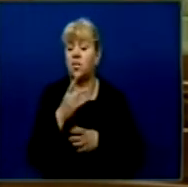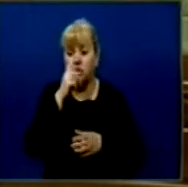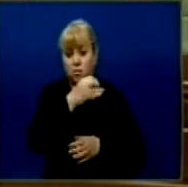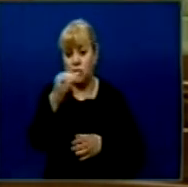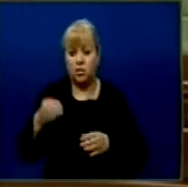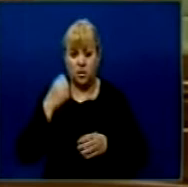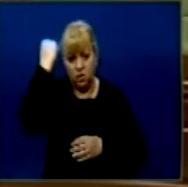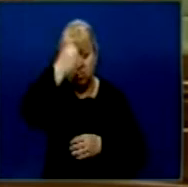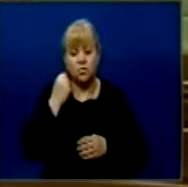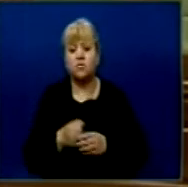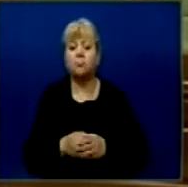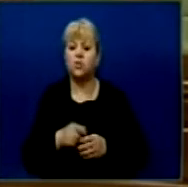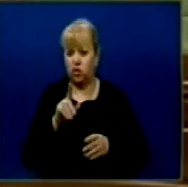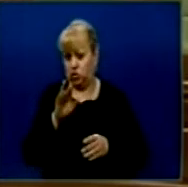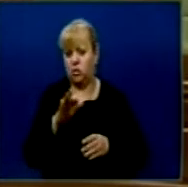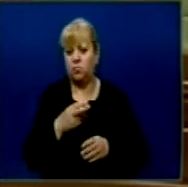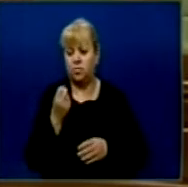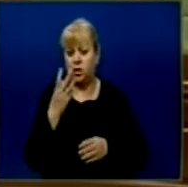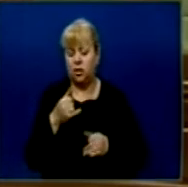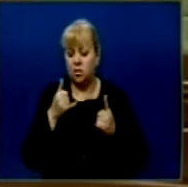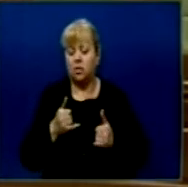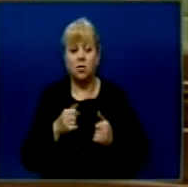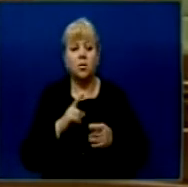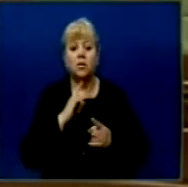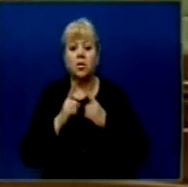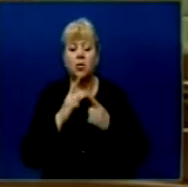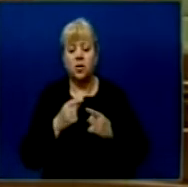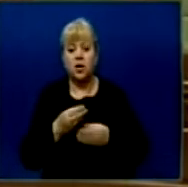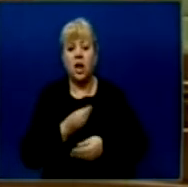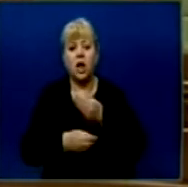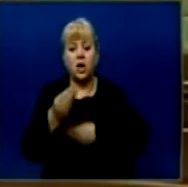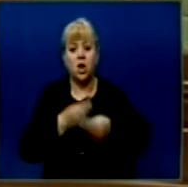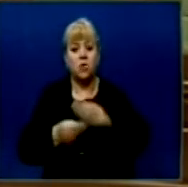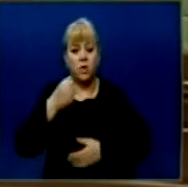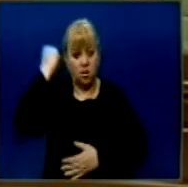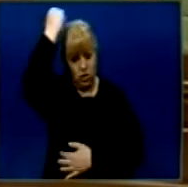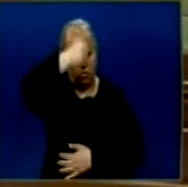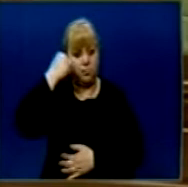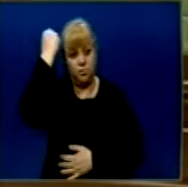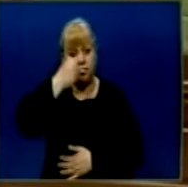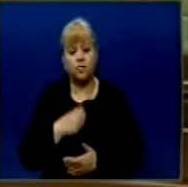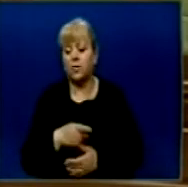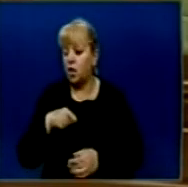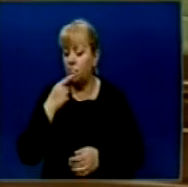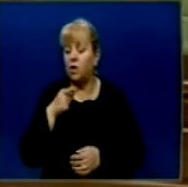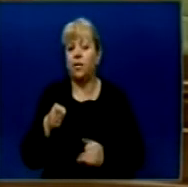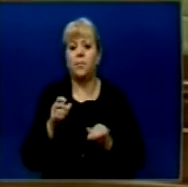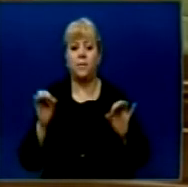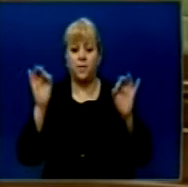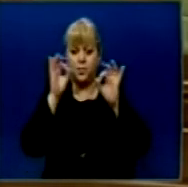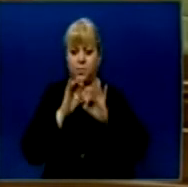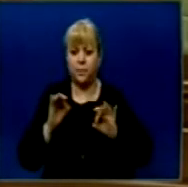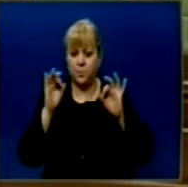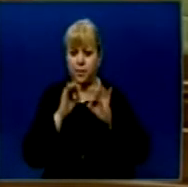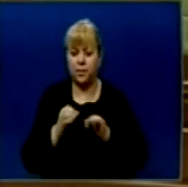Kosovës, përfshirë Prishtinën. Po sot po e diskutojnë gjendjen ekonomike në Kosovë. E këto që u folën këtu nuk kanë asnjë lidhje